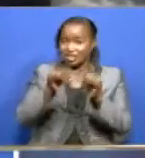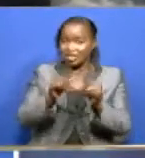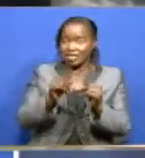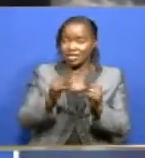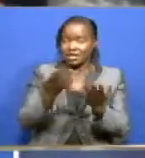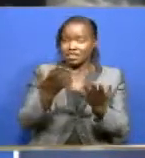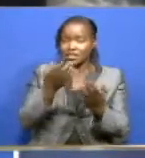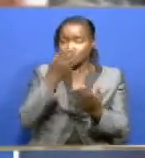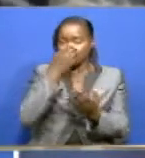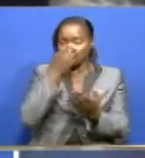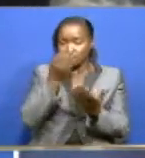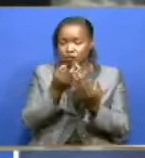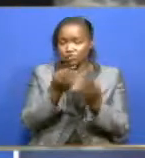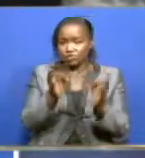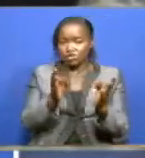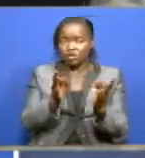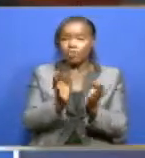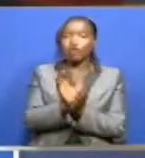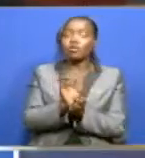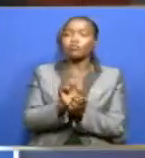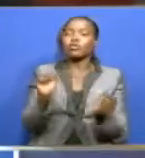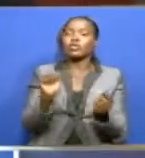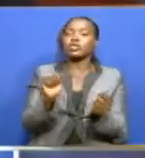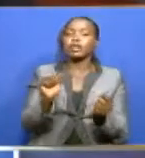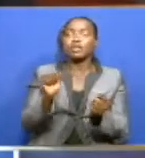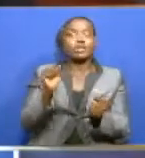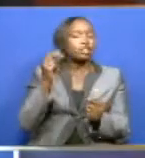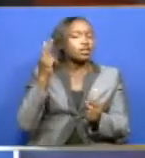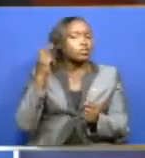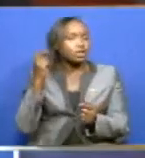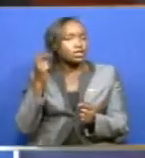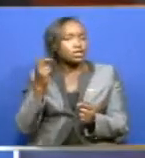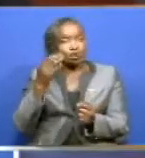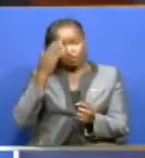la kutaka achiliwe kwa dhamana litasikizwa Jumatatu wiki